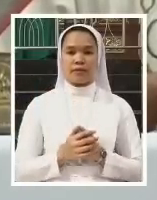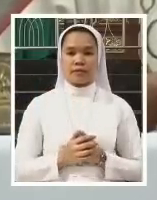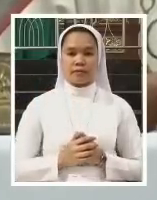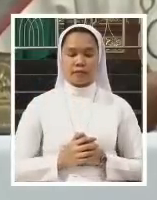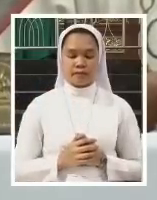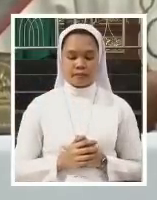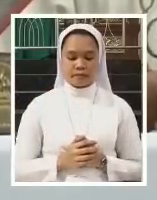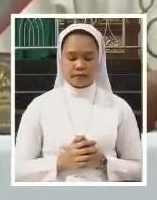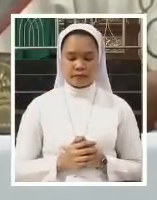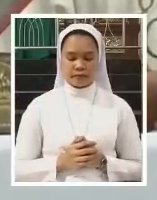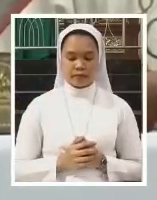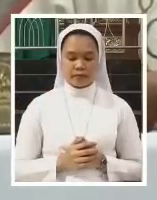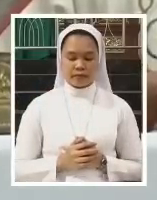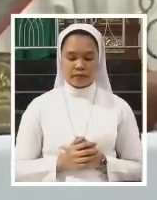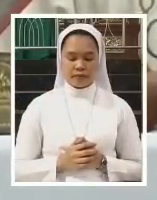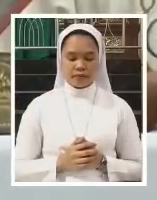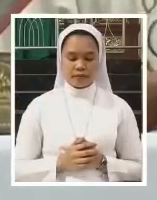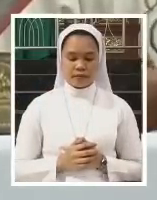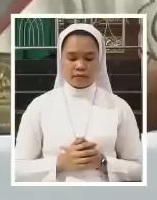panahon.